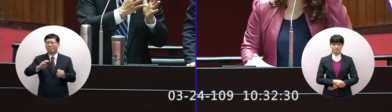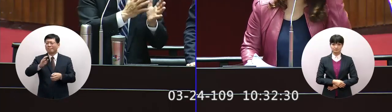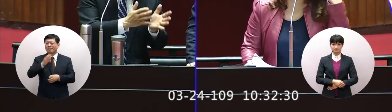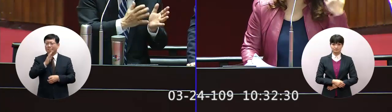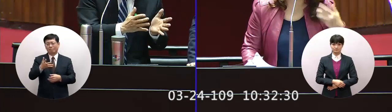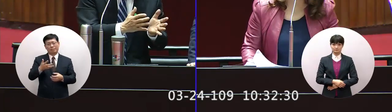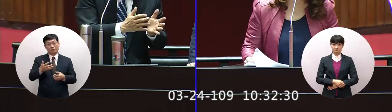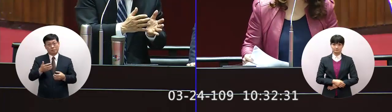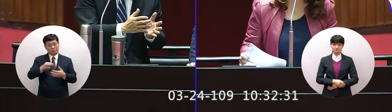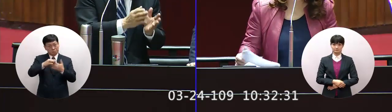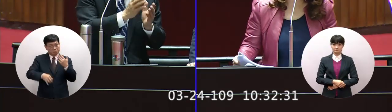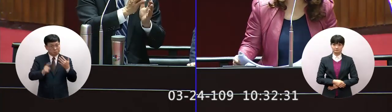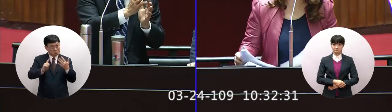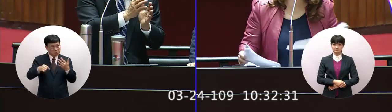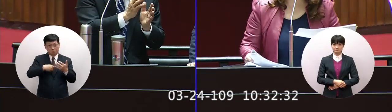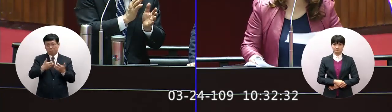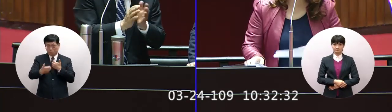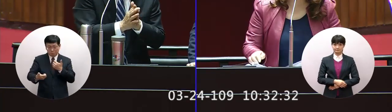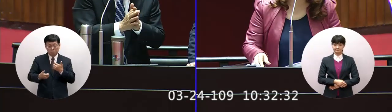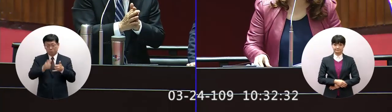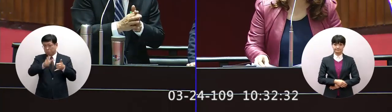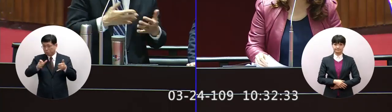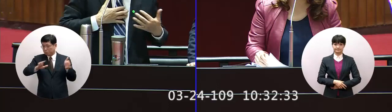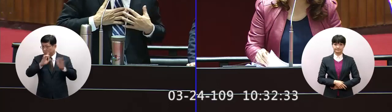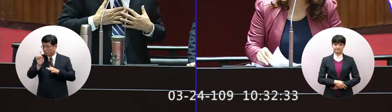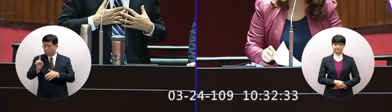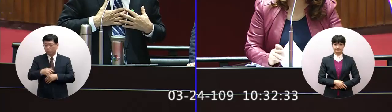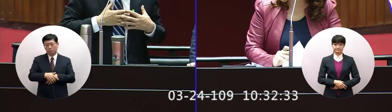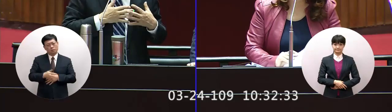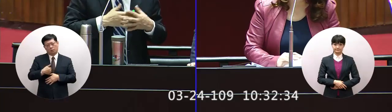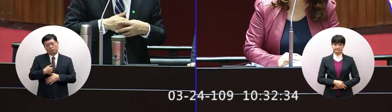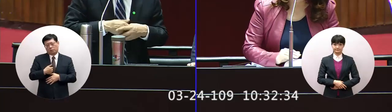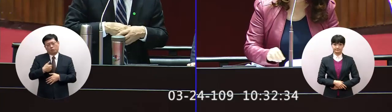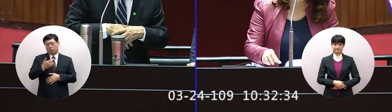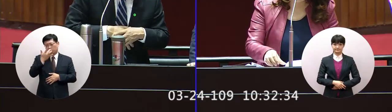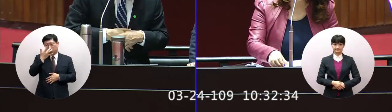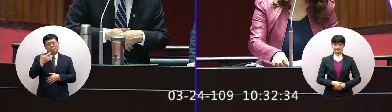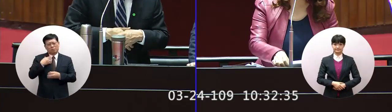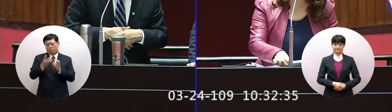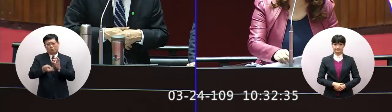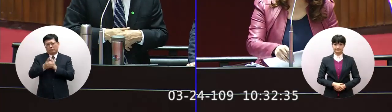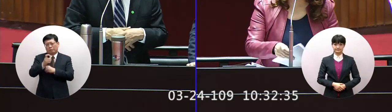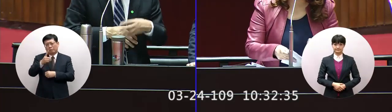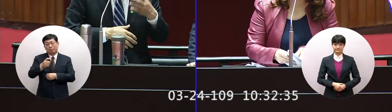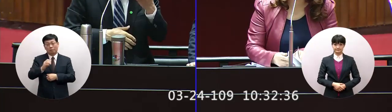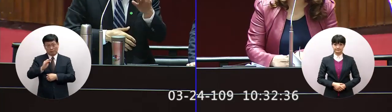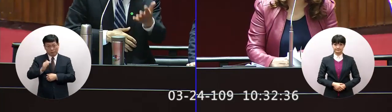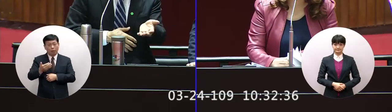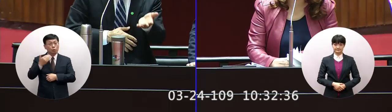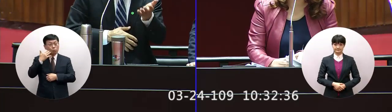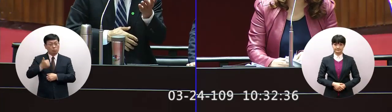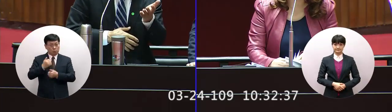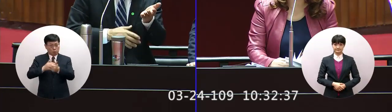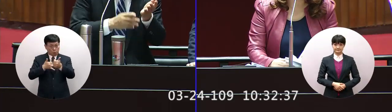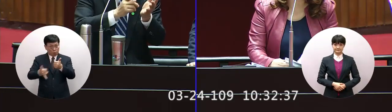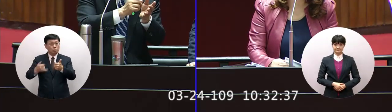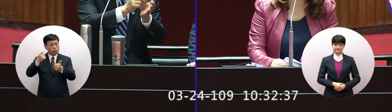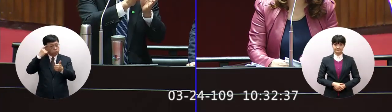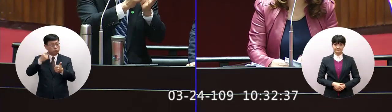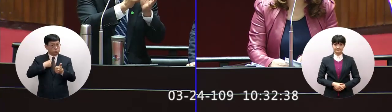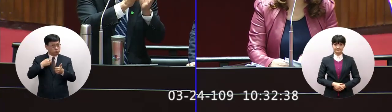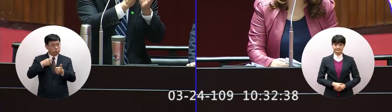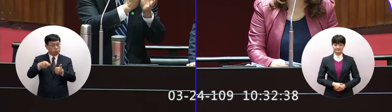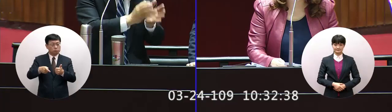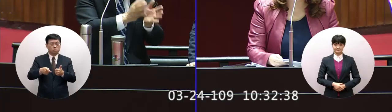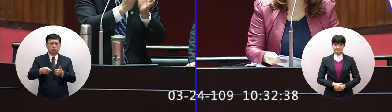是是怎么样的身份或者个案是怎么样的情况，我没有了解到那么细，但如果委员想要知